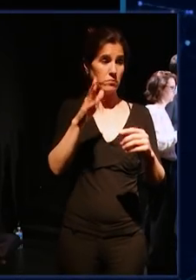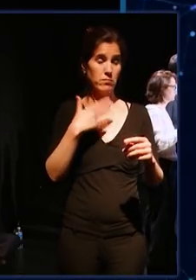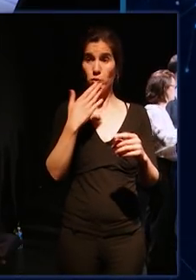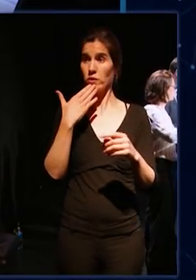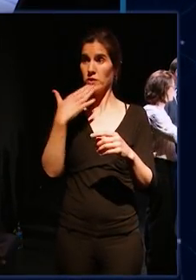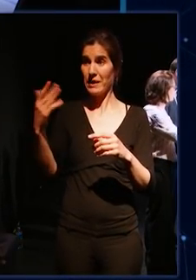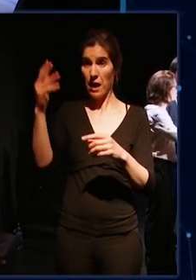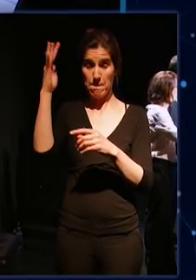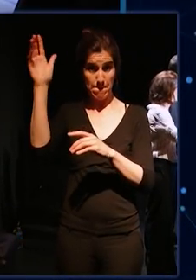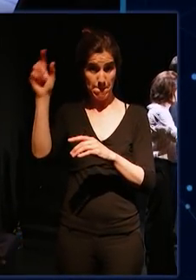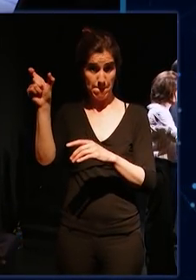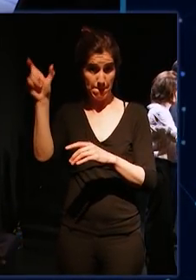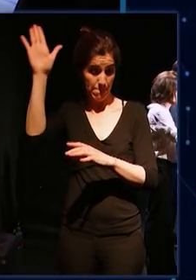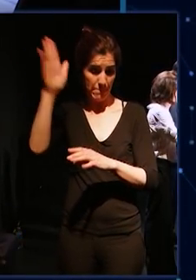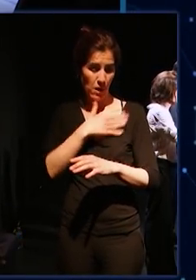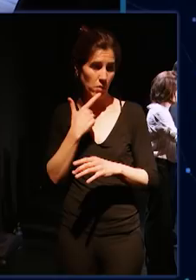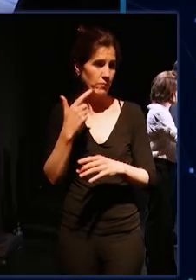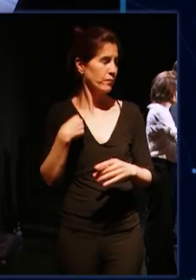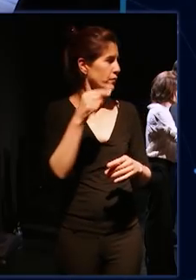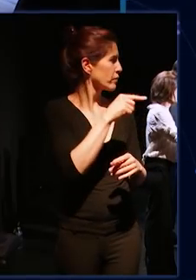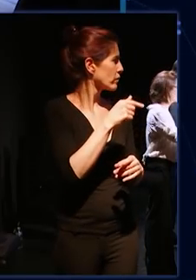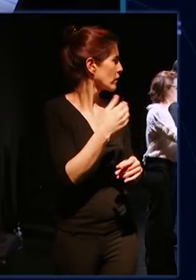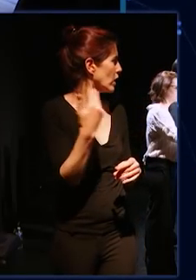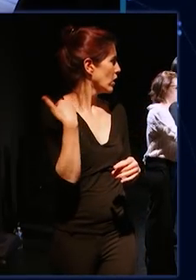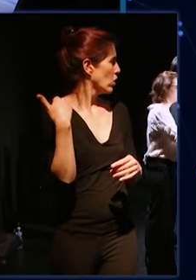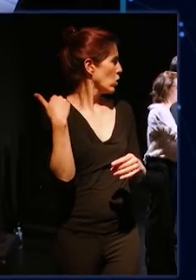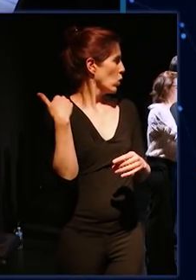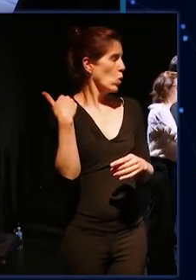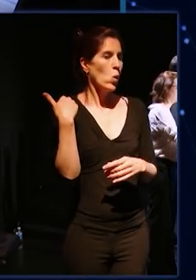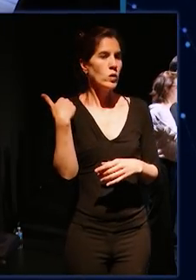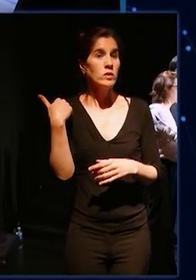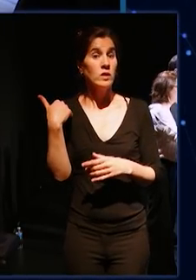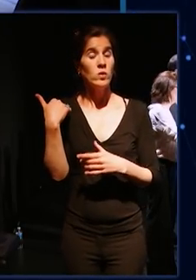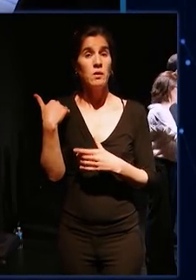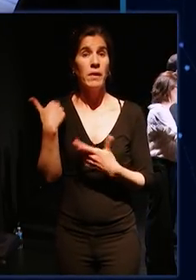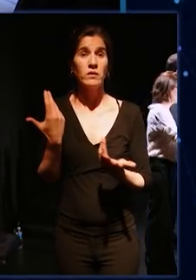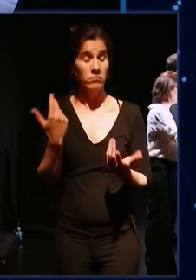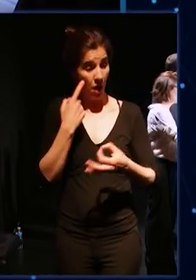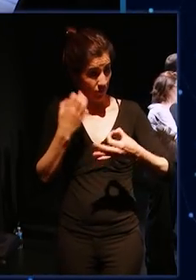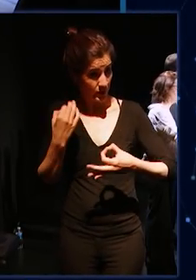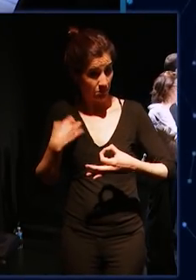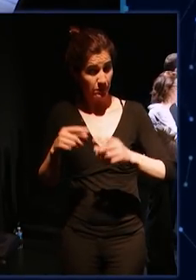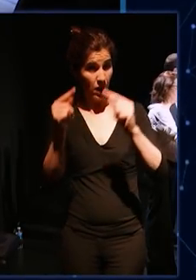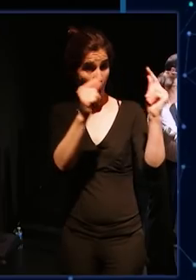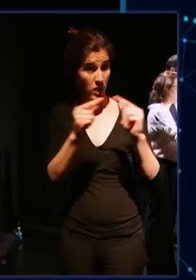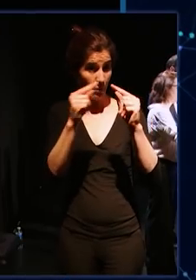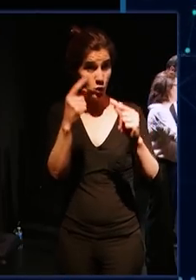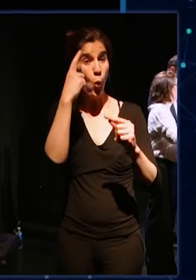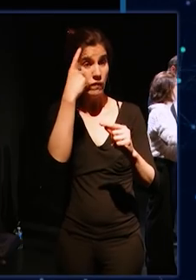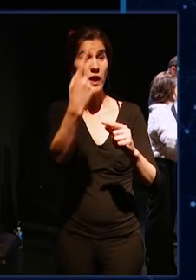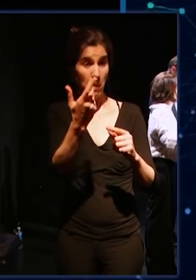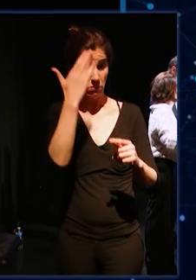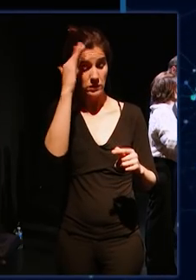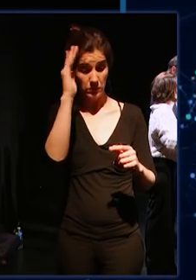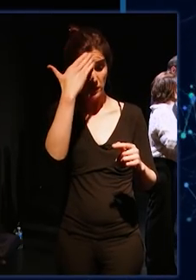Nadal. Així que, Jordi, endavant. Aquests darrers dies, la veritat és que el debat, un dels temes principals ha estat precisament